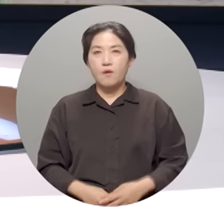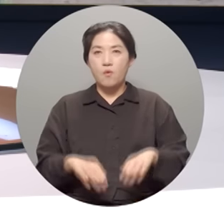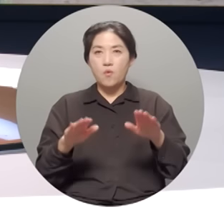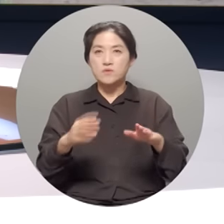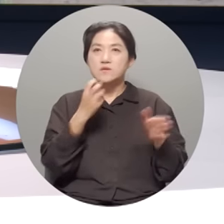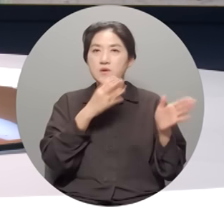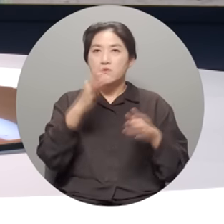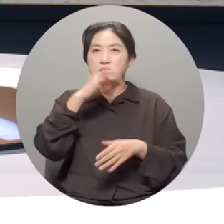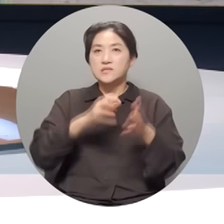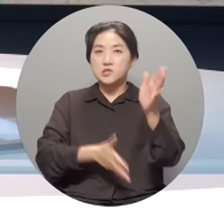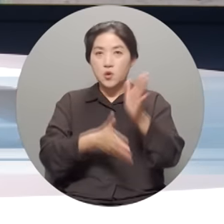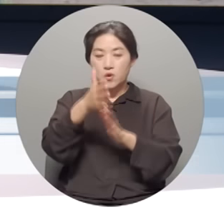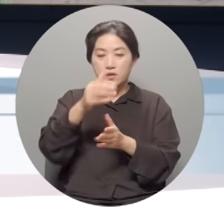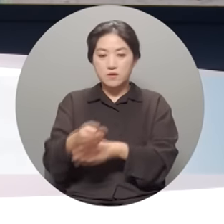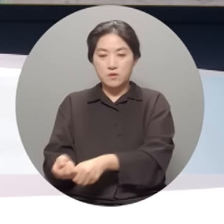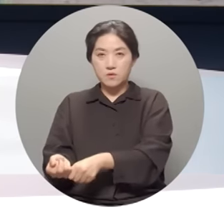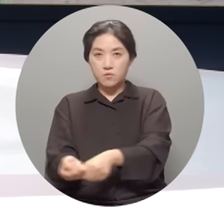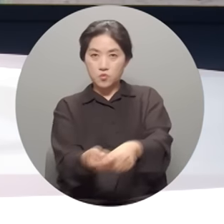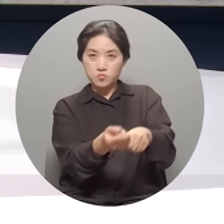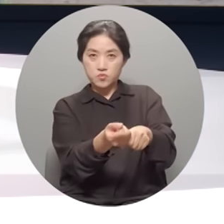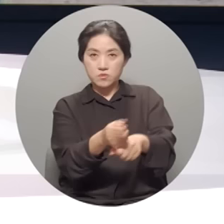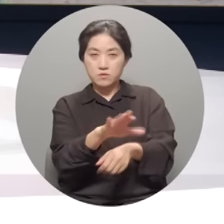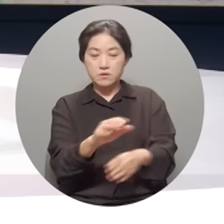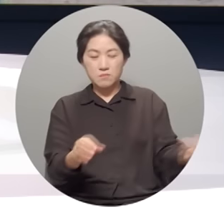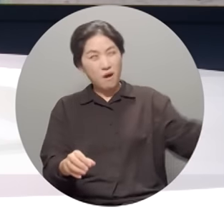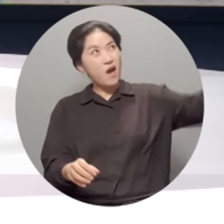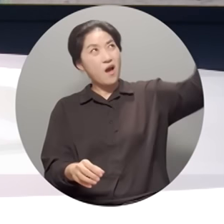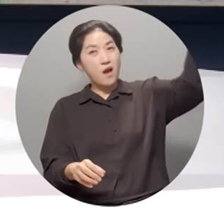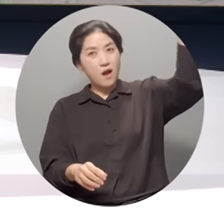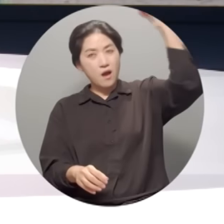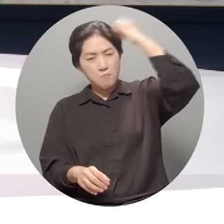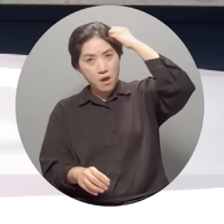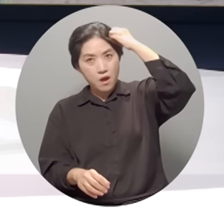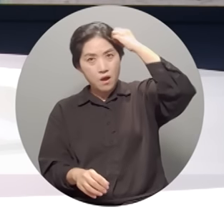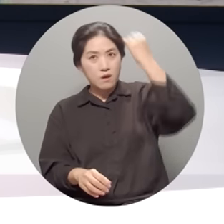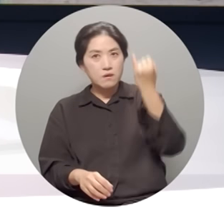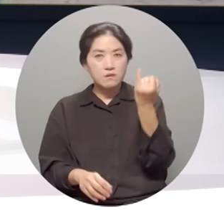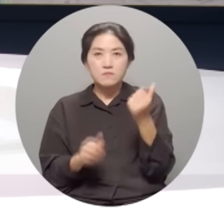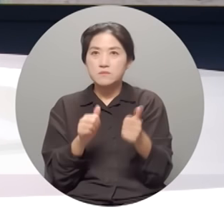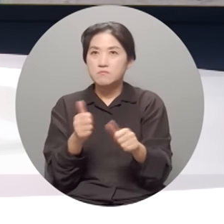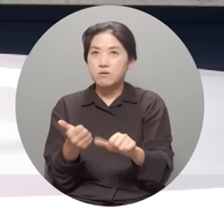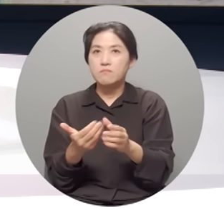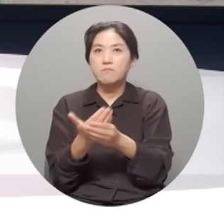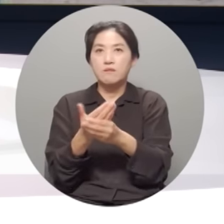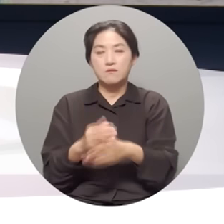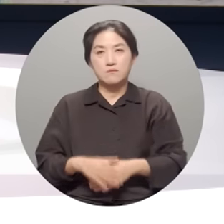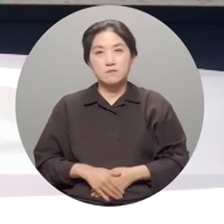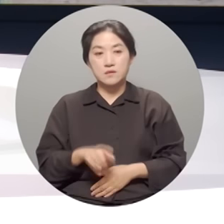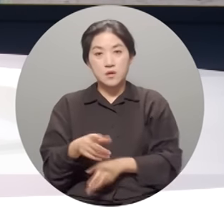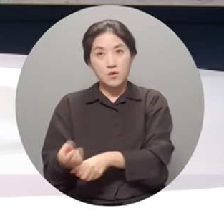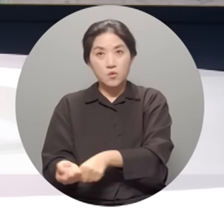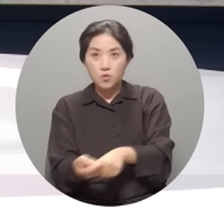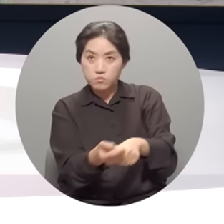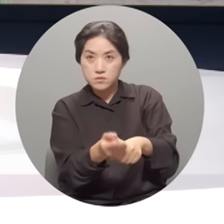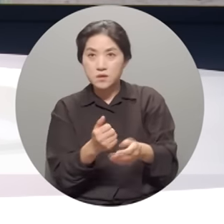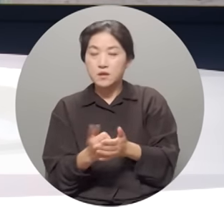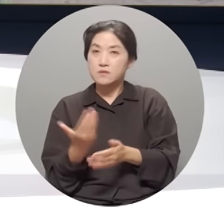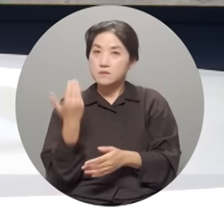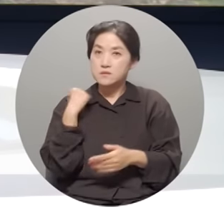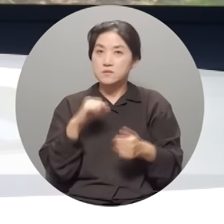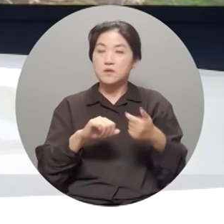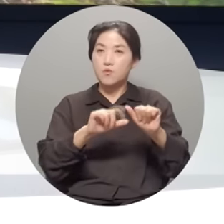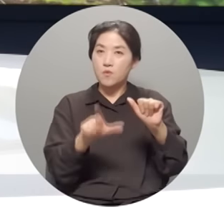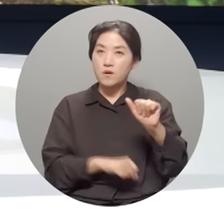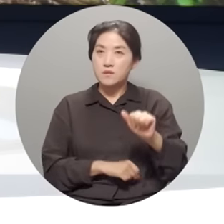오늘 경기 이천시에 있는 골프장에서 날아온 골프공에 맞아 한 여성이 숨지는 사고가 있었습니다. 이 골프장에서는